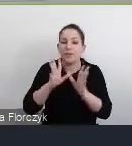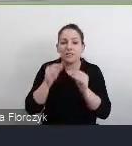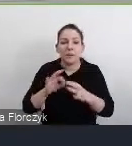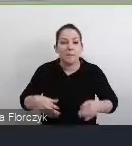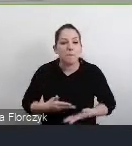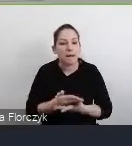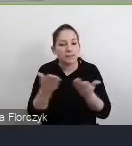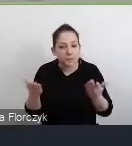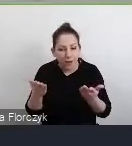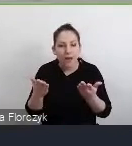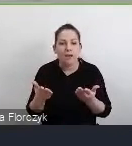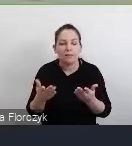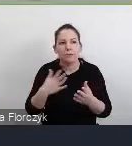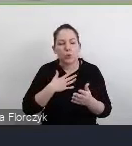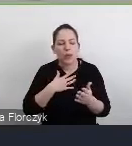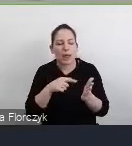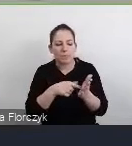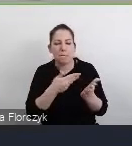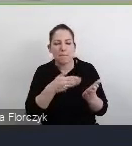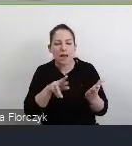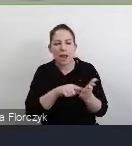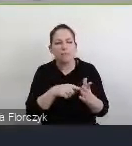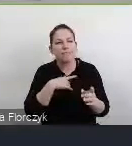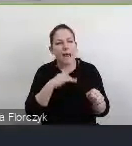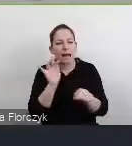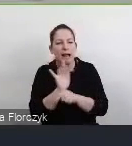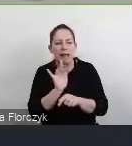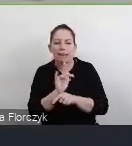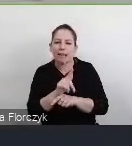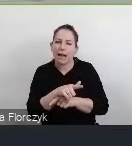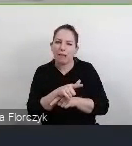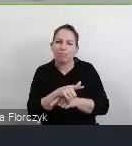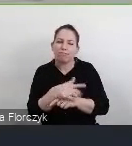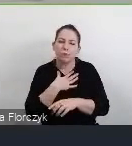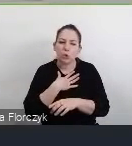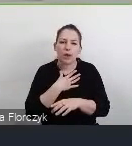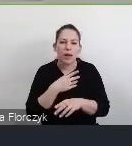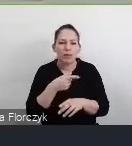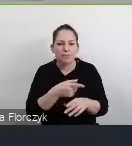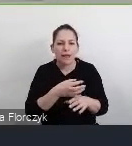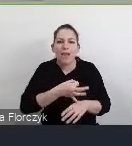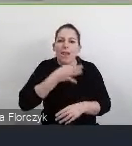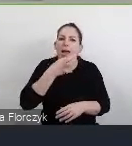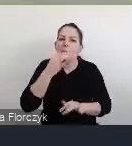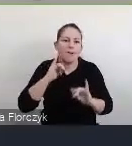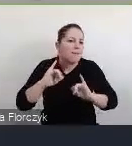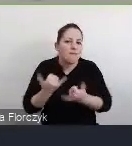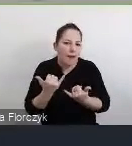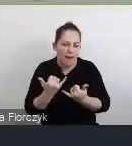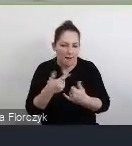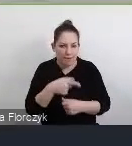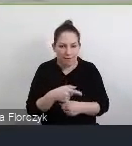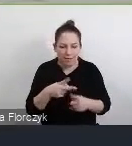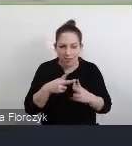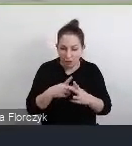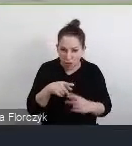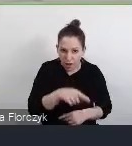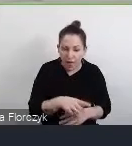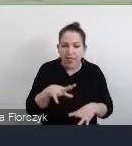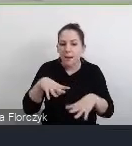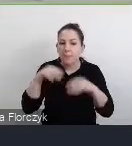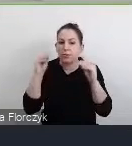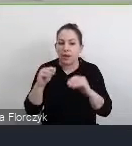taką krytykę konstruktywną, w jakim kierunku doskonalić to narzędzie. Myślę, że na